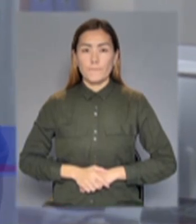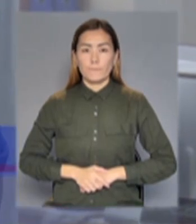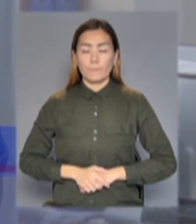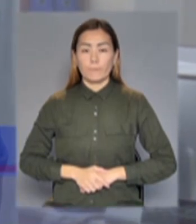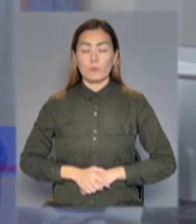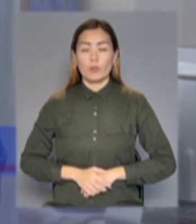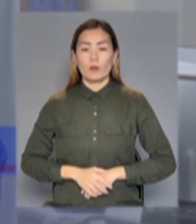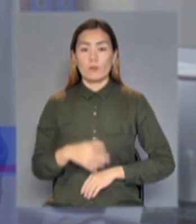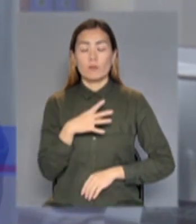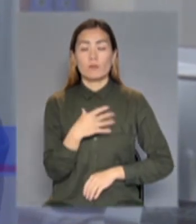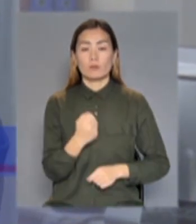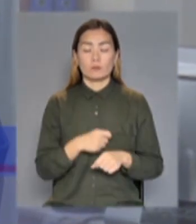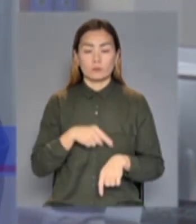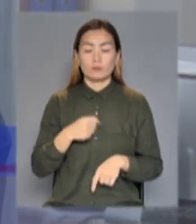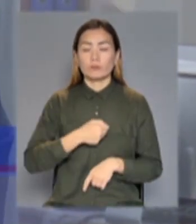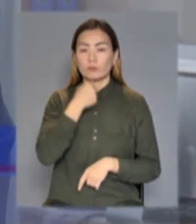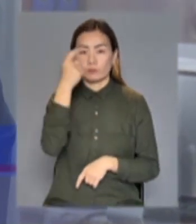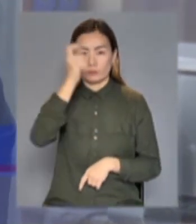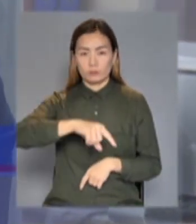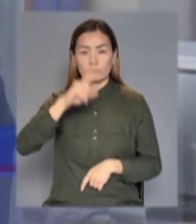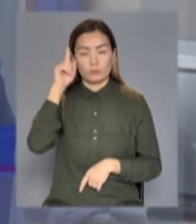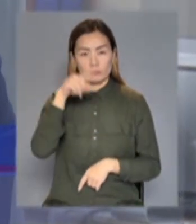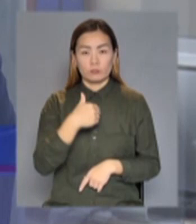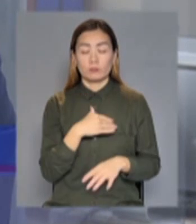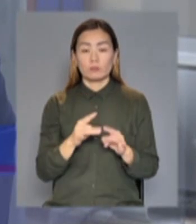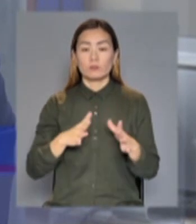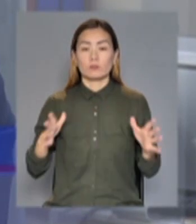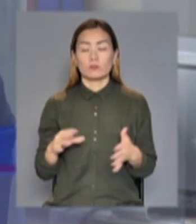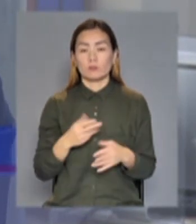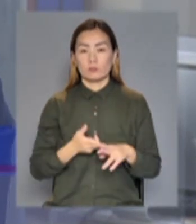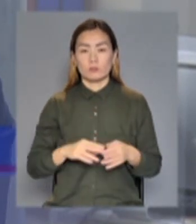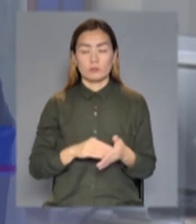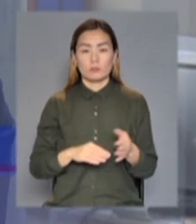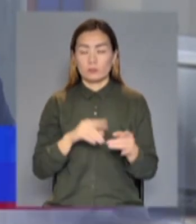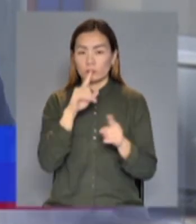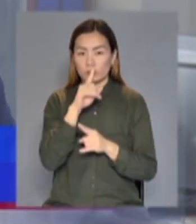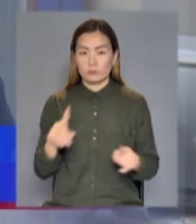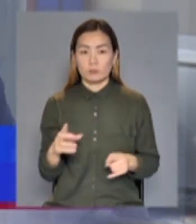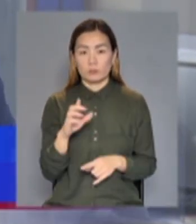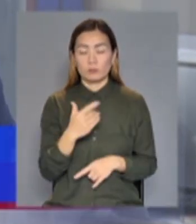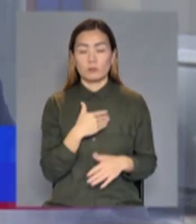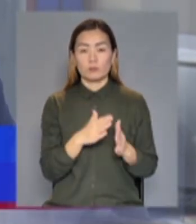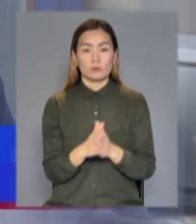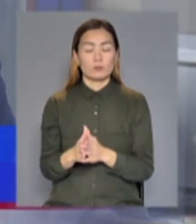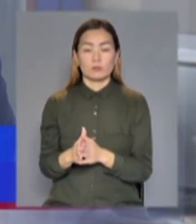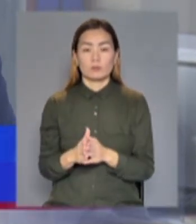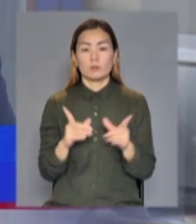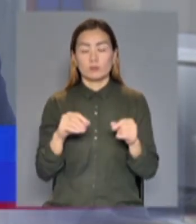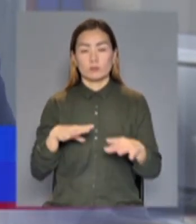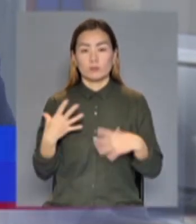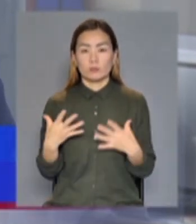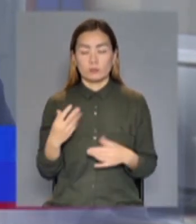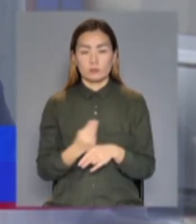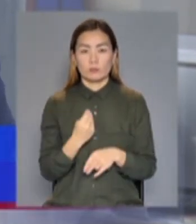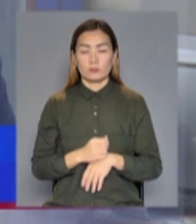я не молодой парень а сознательный взрослый человек хочу заверить что больше не допущу таких ошибок также хотел попросить отправить меня на тренинг